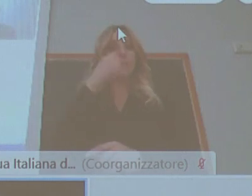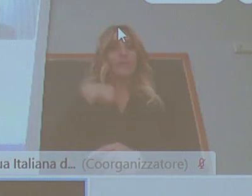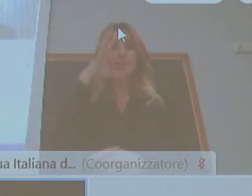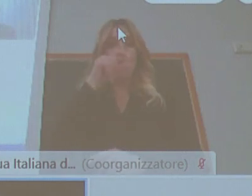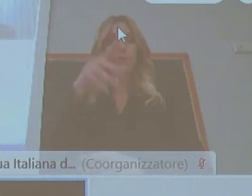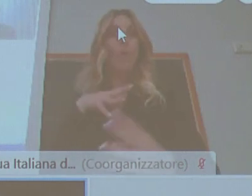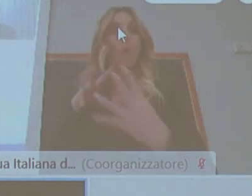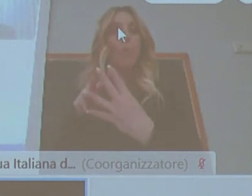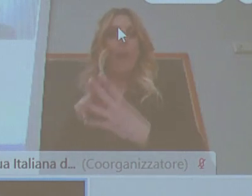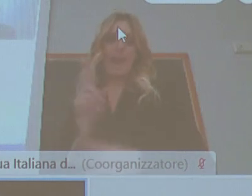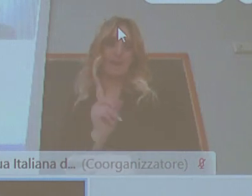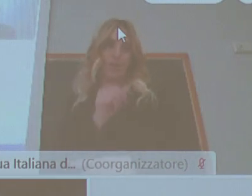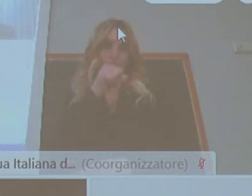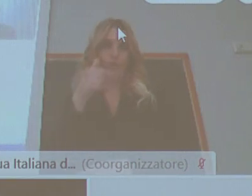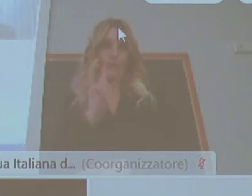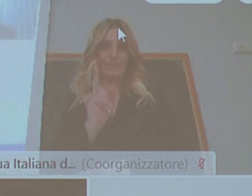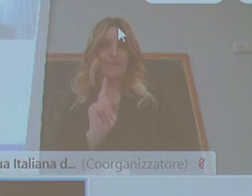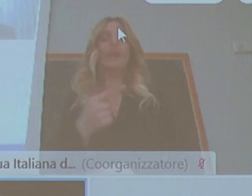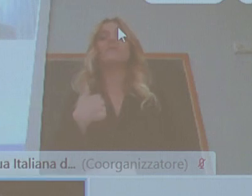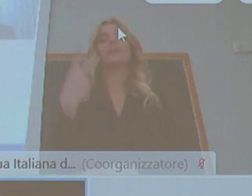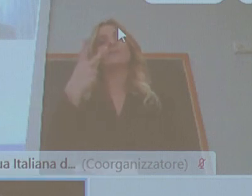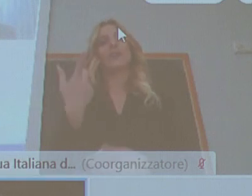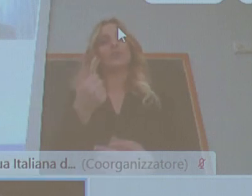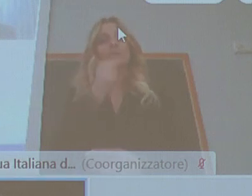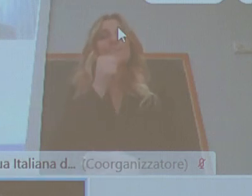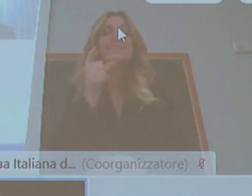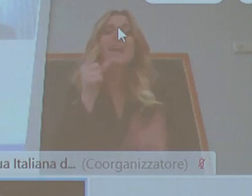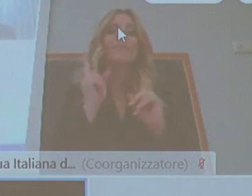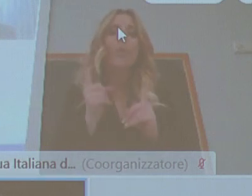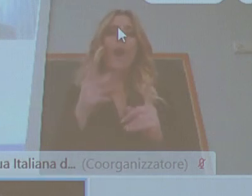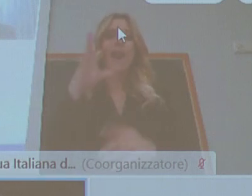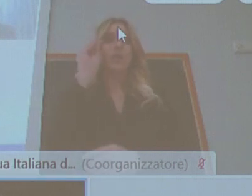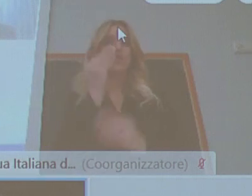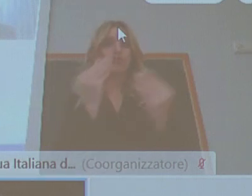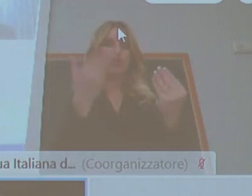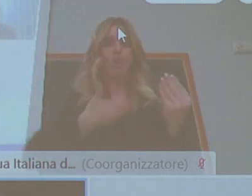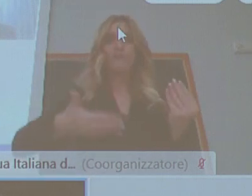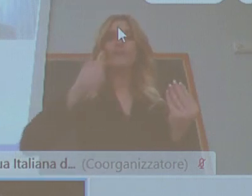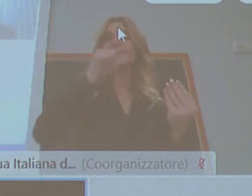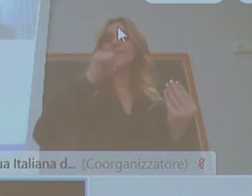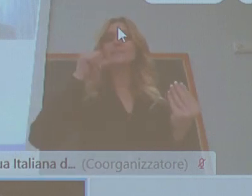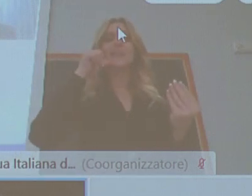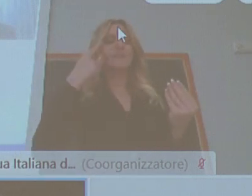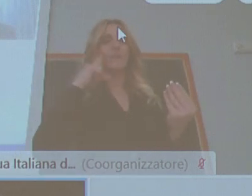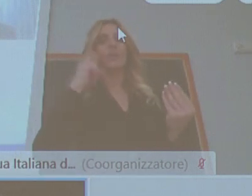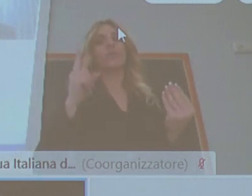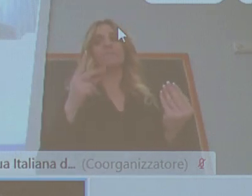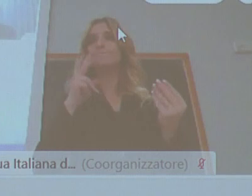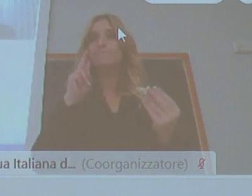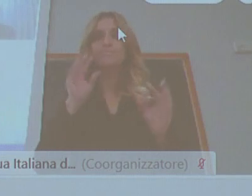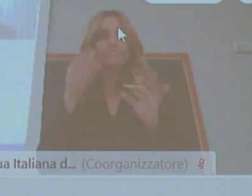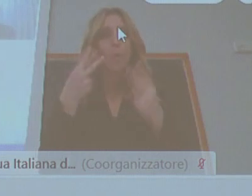poveri. E quindi è opportuno che i nostri giovani si guardino un pochino attorno e cerchino